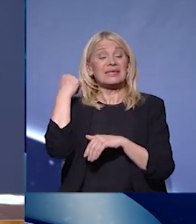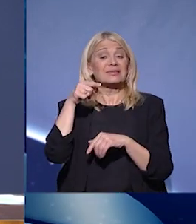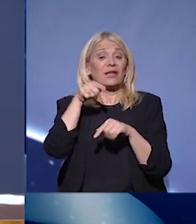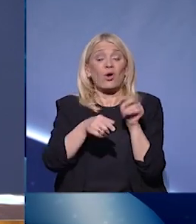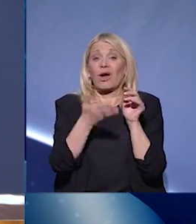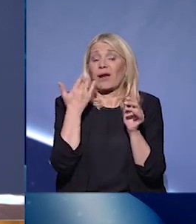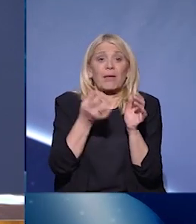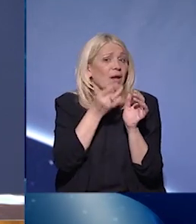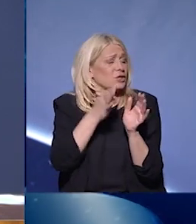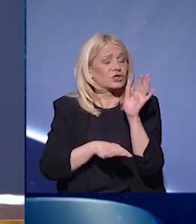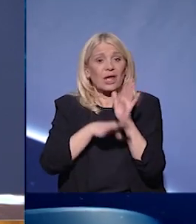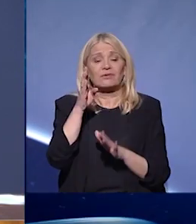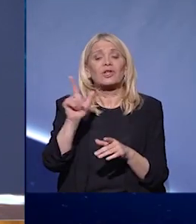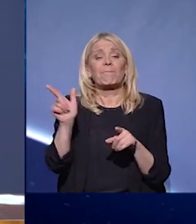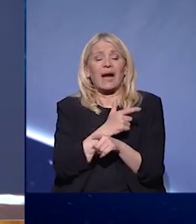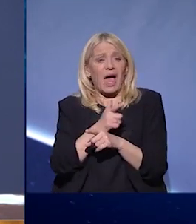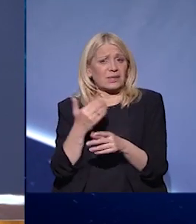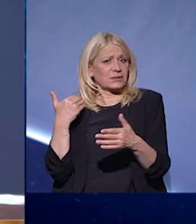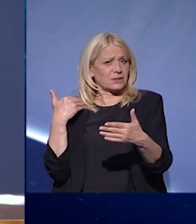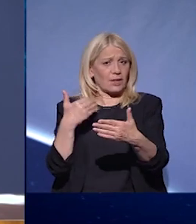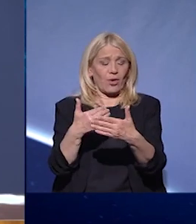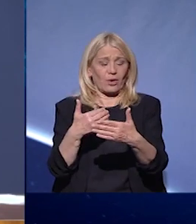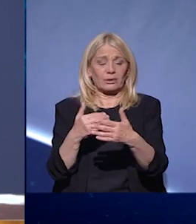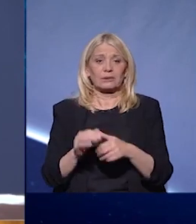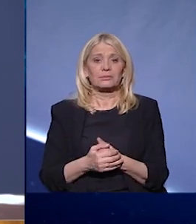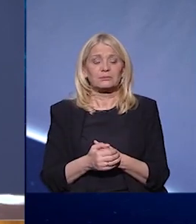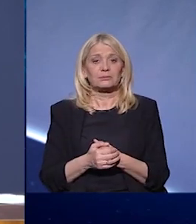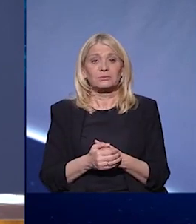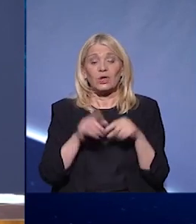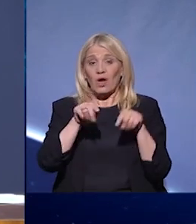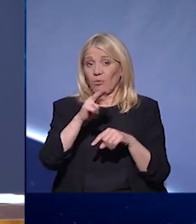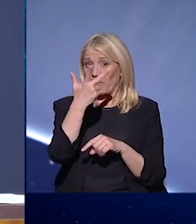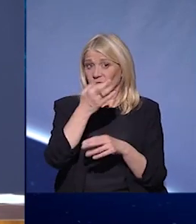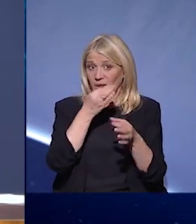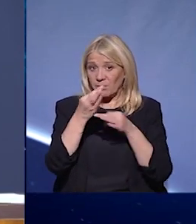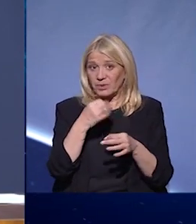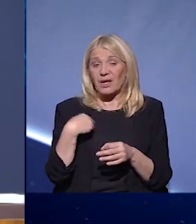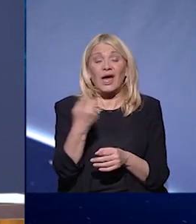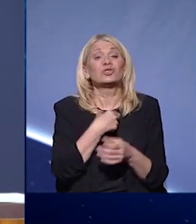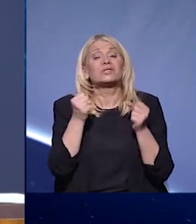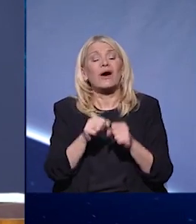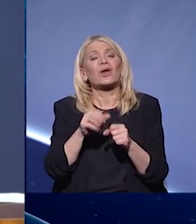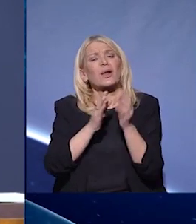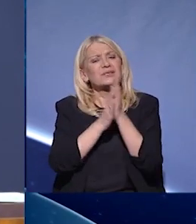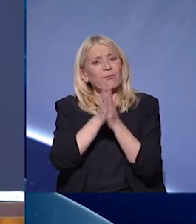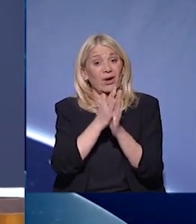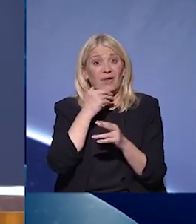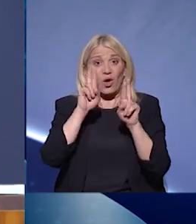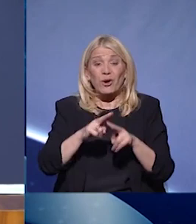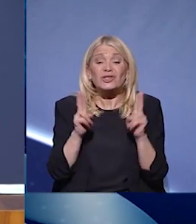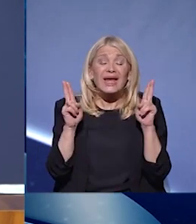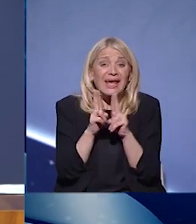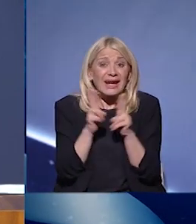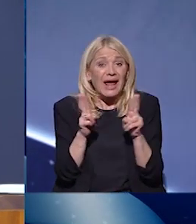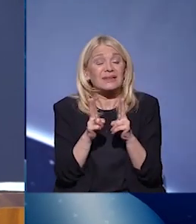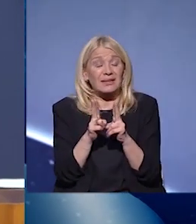više. Prazan prostor. Ovako, imamo još tri pitanja. Ja ću vas zaista sve samo zamoliti, ako možete da budete